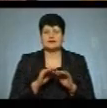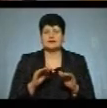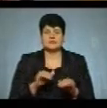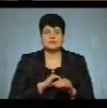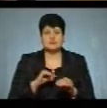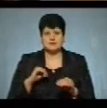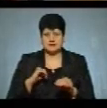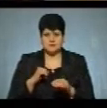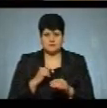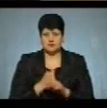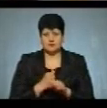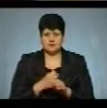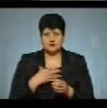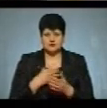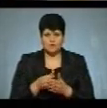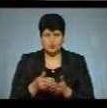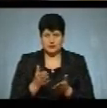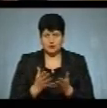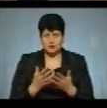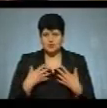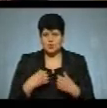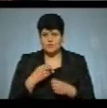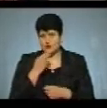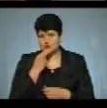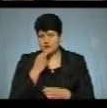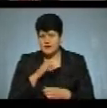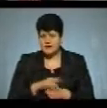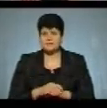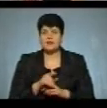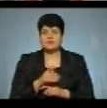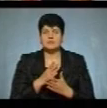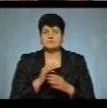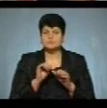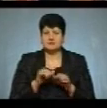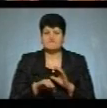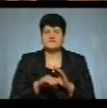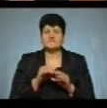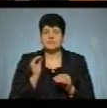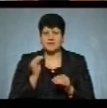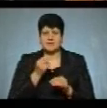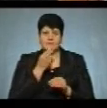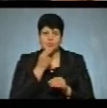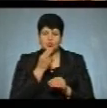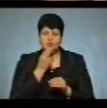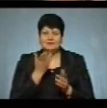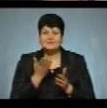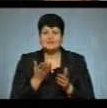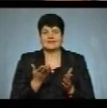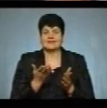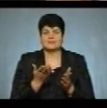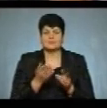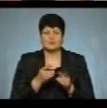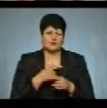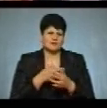власноруч виготовляють свою тарілку здорового харчування. Вони мають змогу вибрати продукти, які ми їм тут